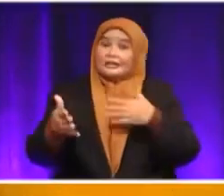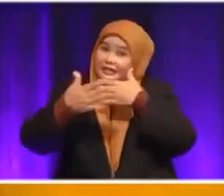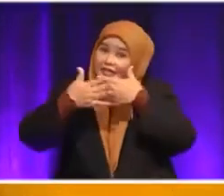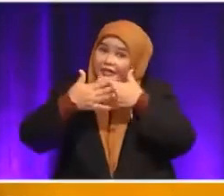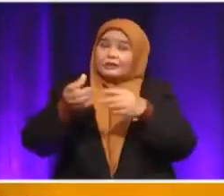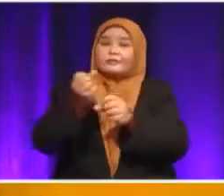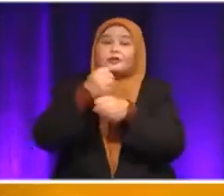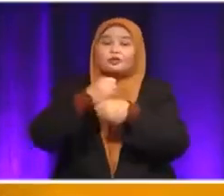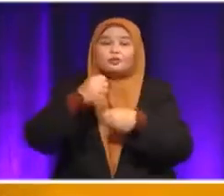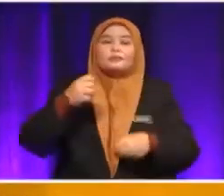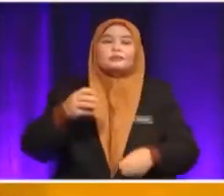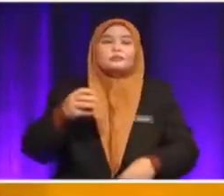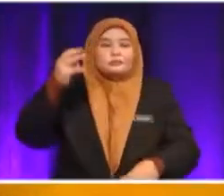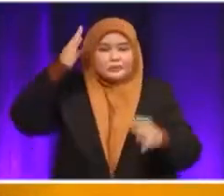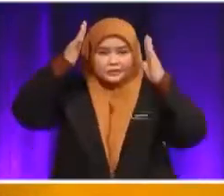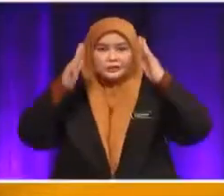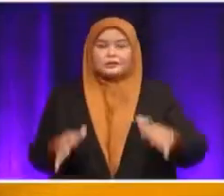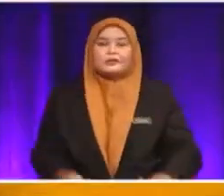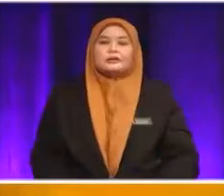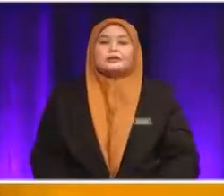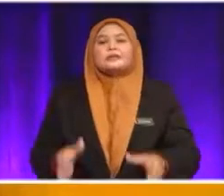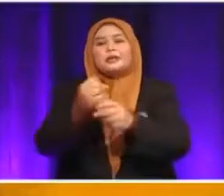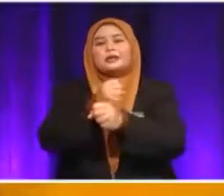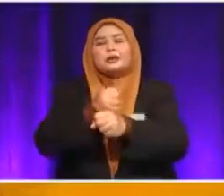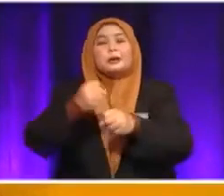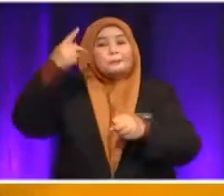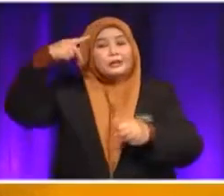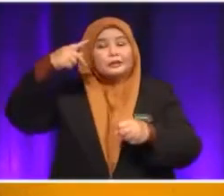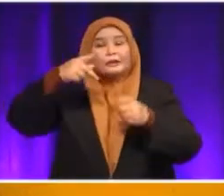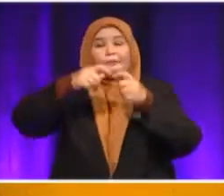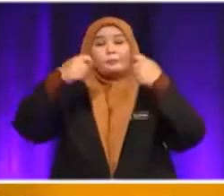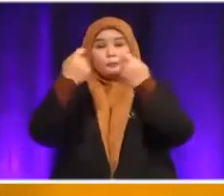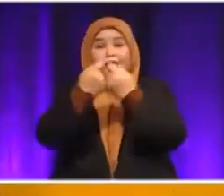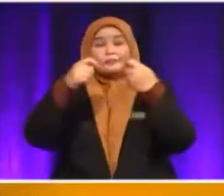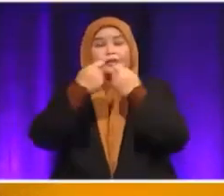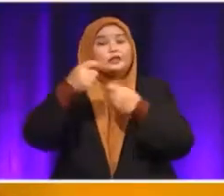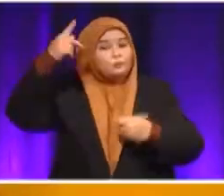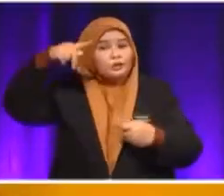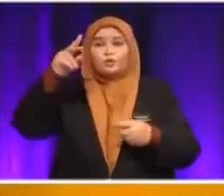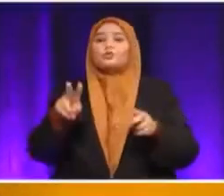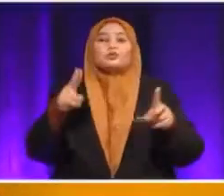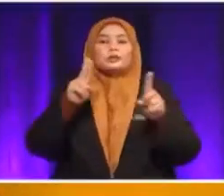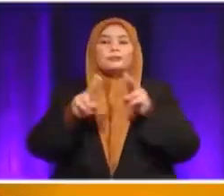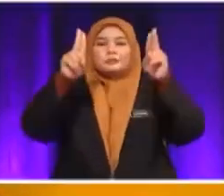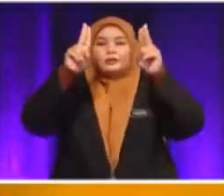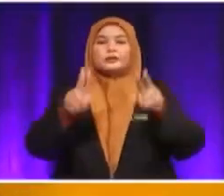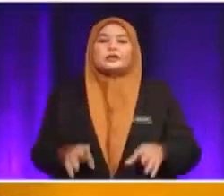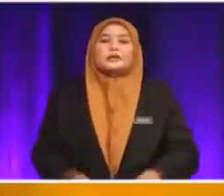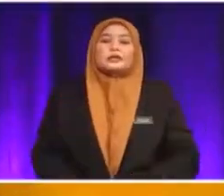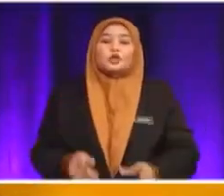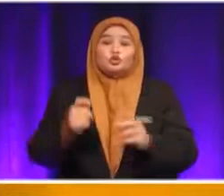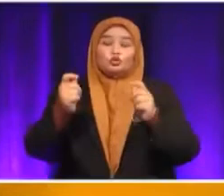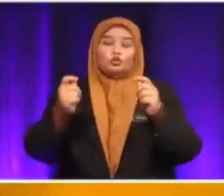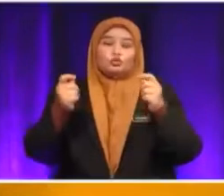katanya politik utama di tubuhkan sebagai contohnya ada Uko ada usno ada